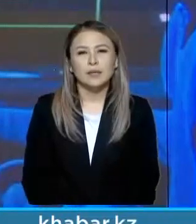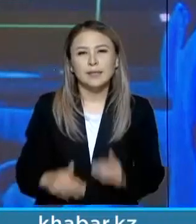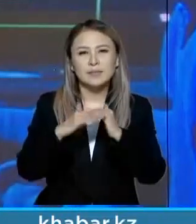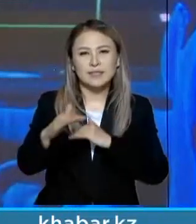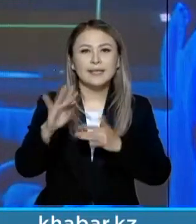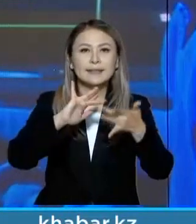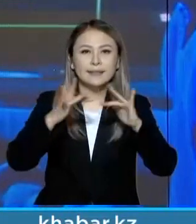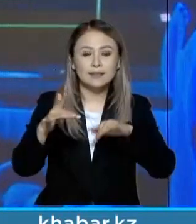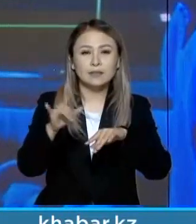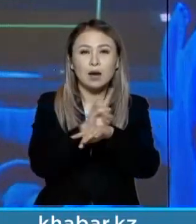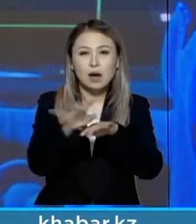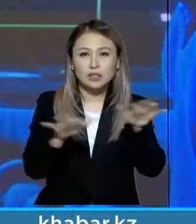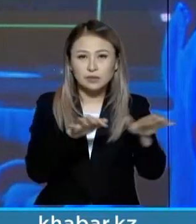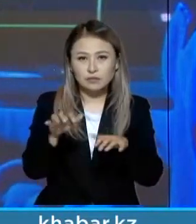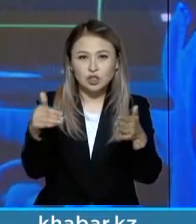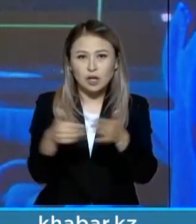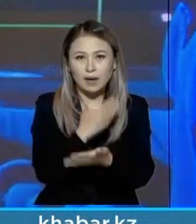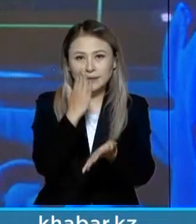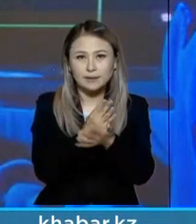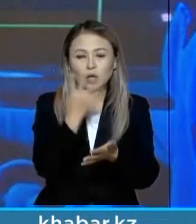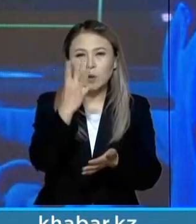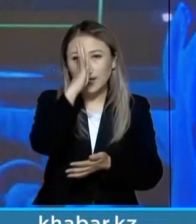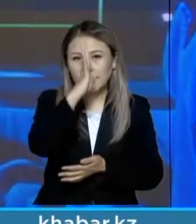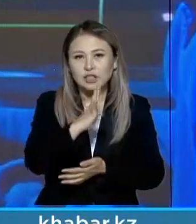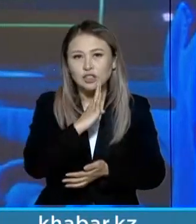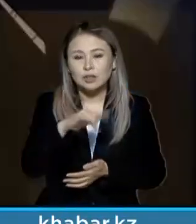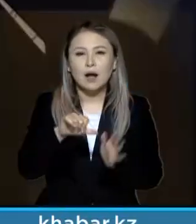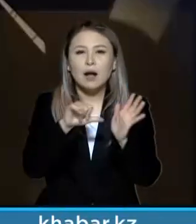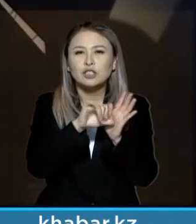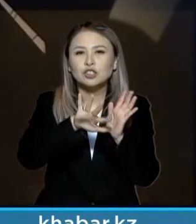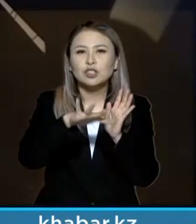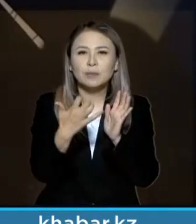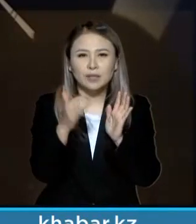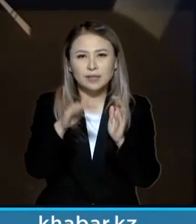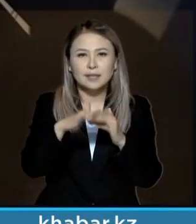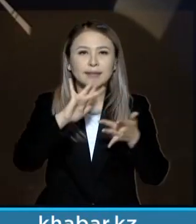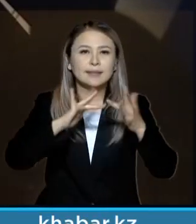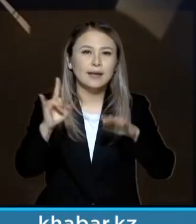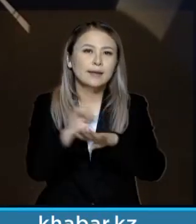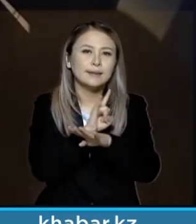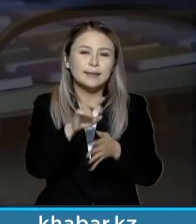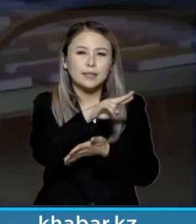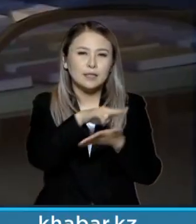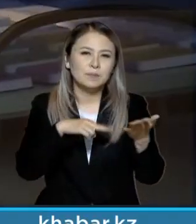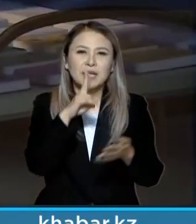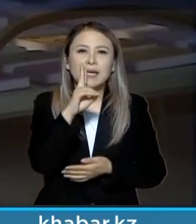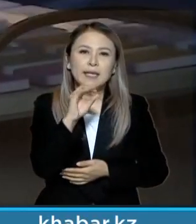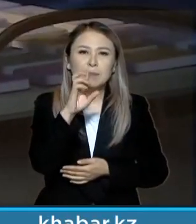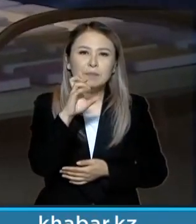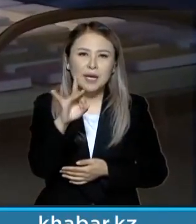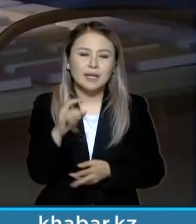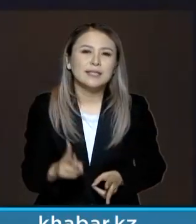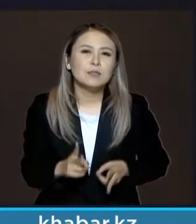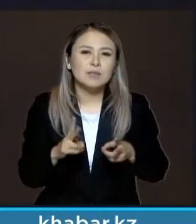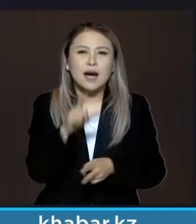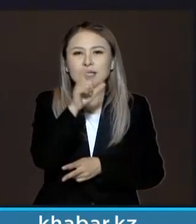Елімізде интернет алаяқтықтың жаңа түрі өршіп тұр. Тек 4 айдың ішінде елде 6,5 мыңнан астам интернет алаяқтық тіркелген. Кибер